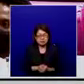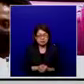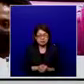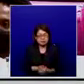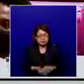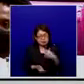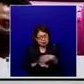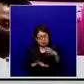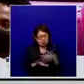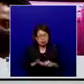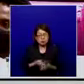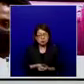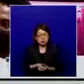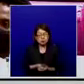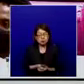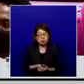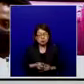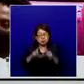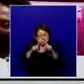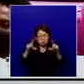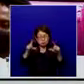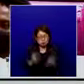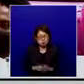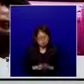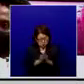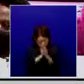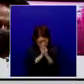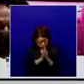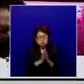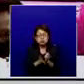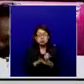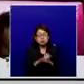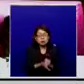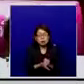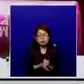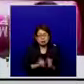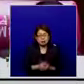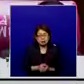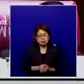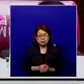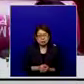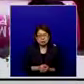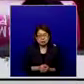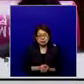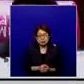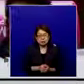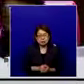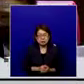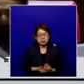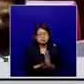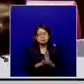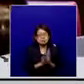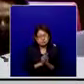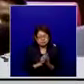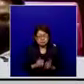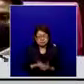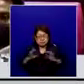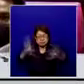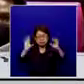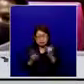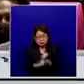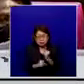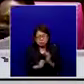ถือว่าขอทำบุญใหญ่เถอะครับรัฐบาลไม่ทำบุญเลยและทำแต่บาปผมก็เลยขอทำ